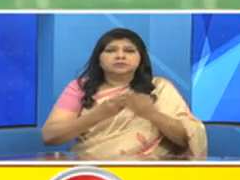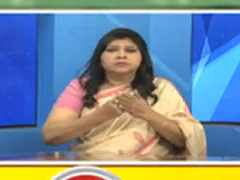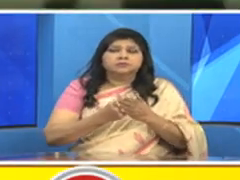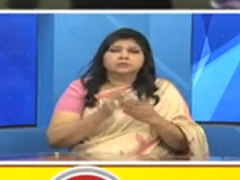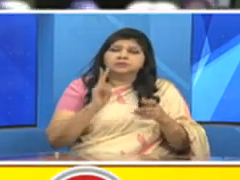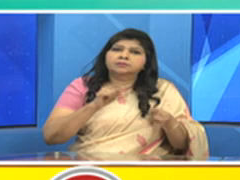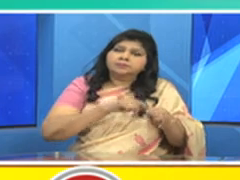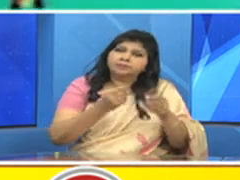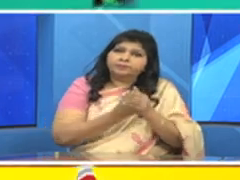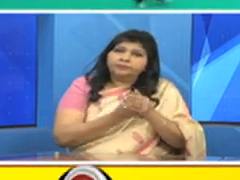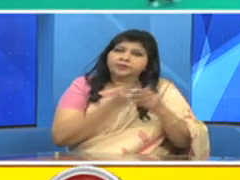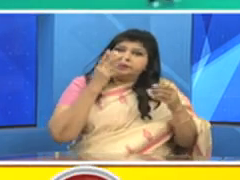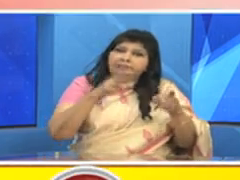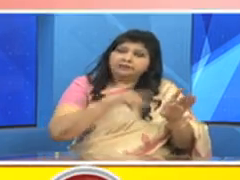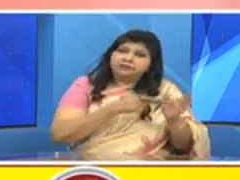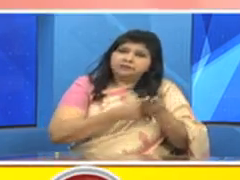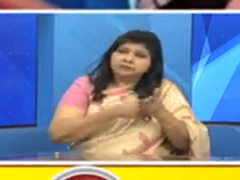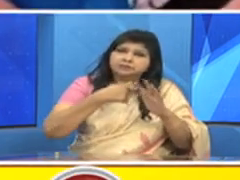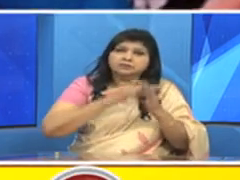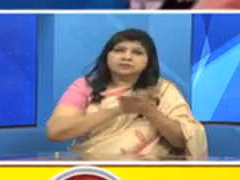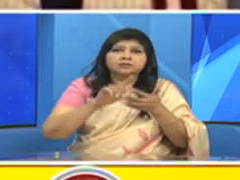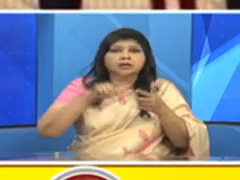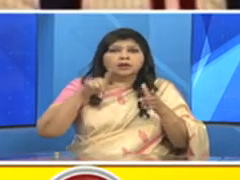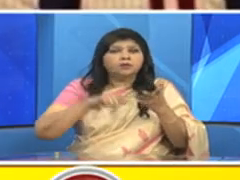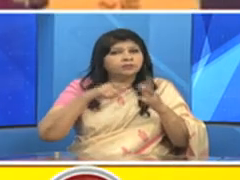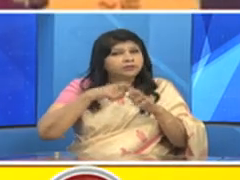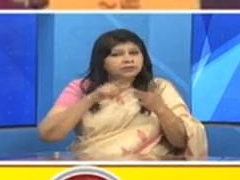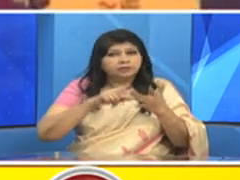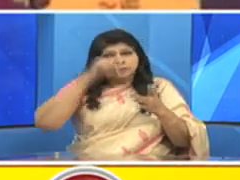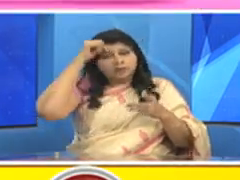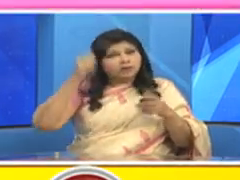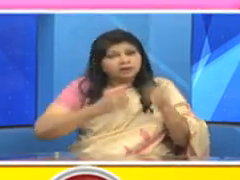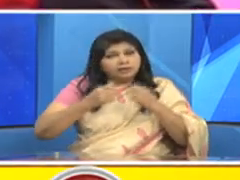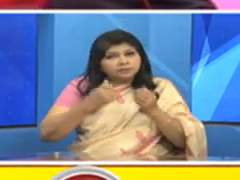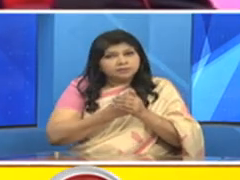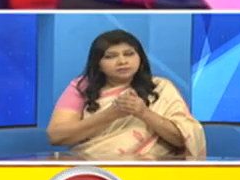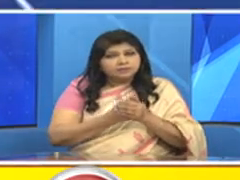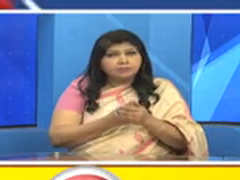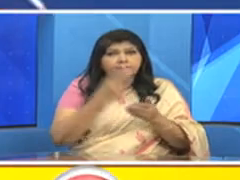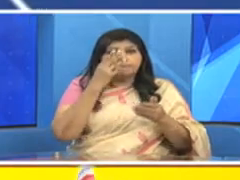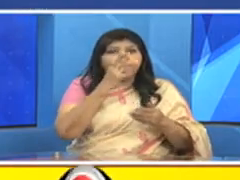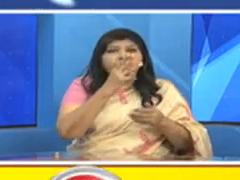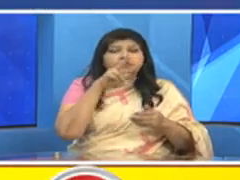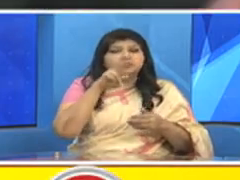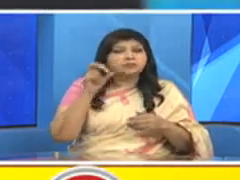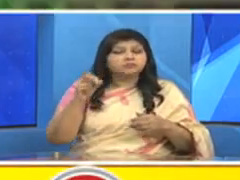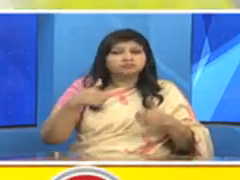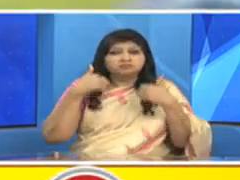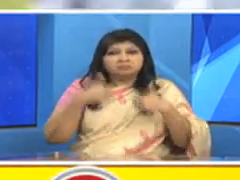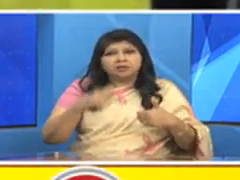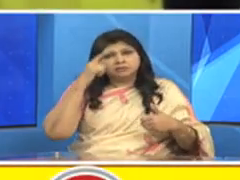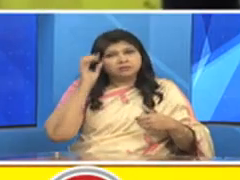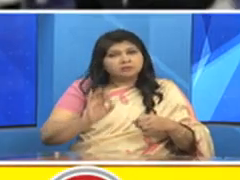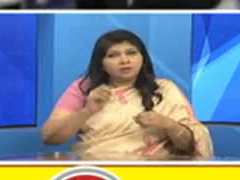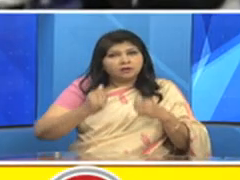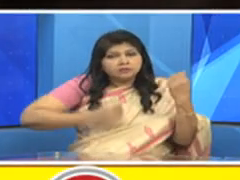नहीं, सिर्फ 3 वर्षों में खेलो इंडिया गेम्स के माध्यम से 3200 प्रतिभाशाली बच्चे उभर कर सामने आए हैं।